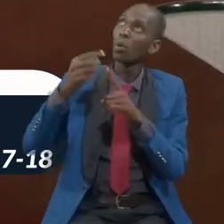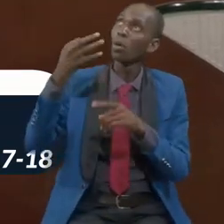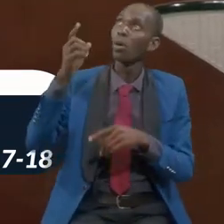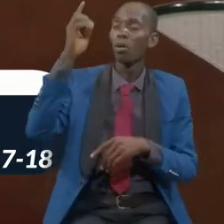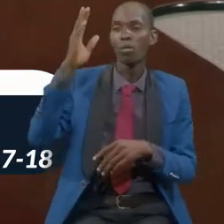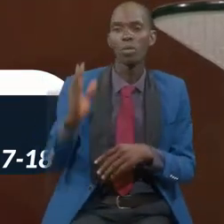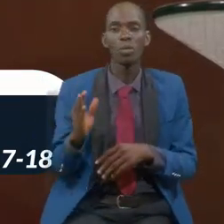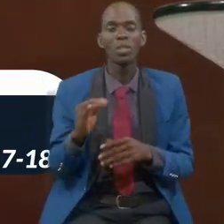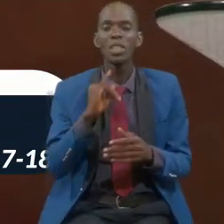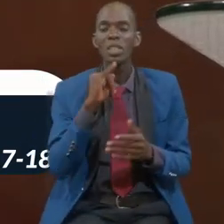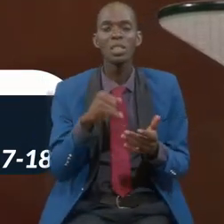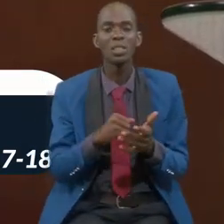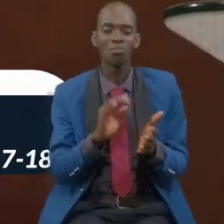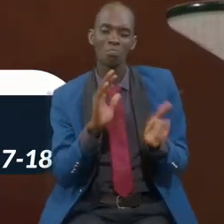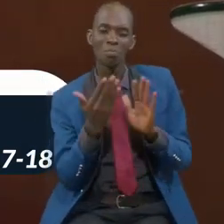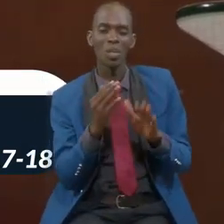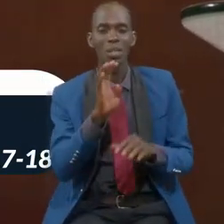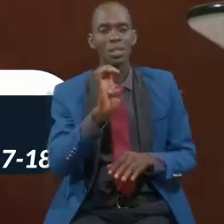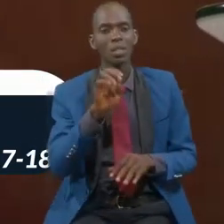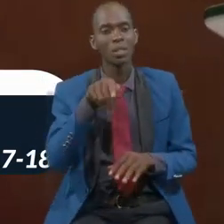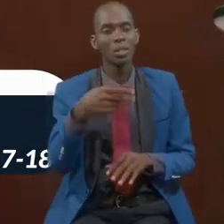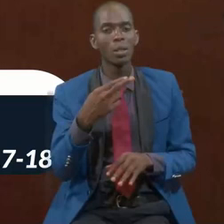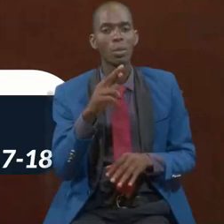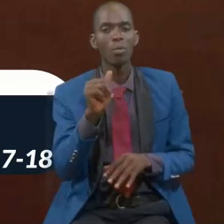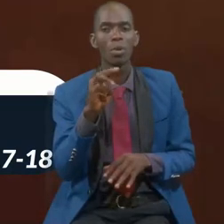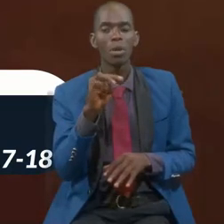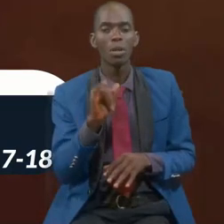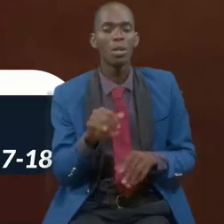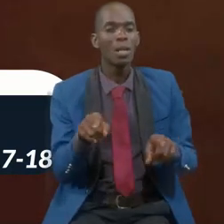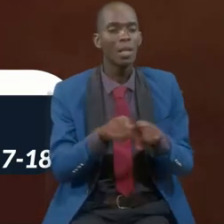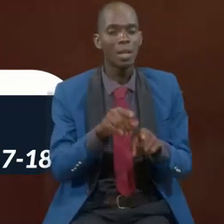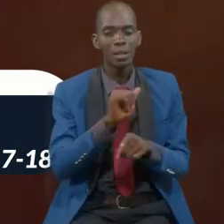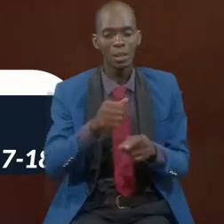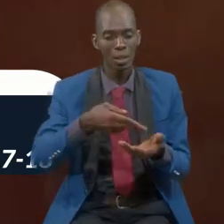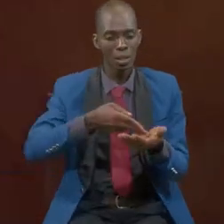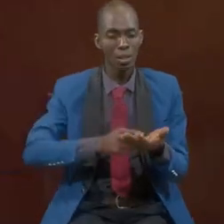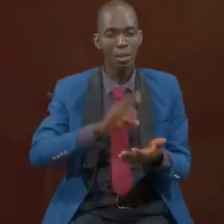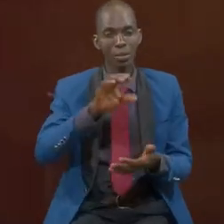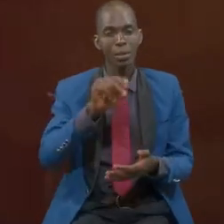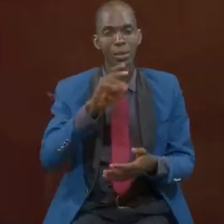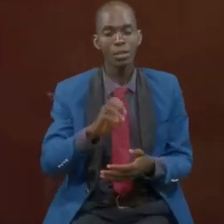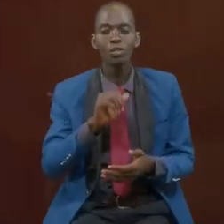Dieu. C'est comme Éphraïm est un gâteau non tourné.